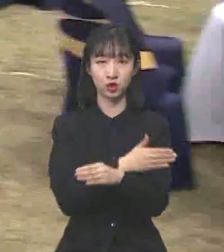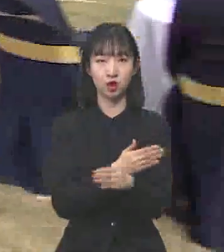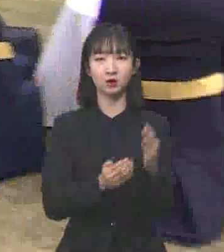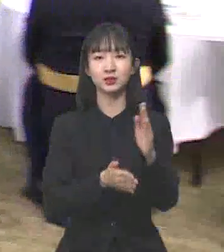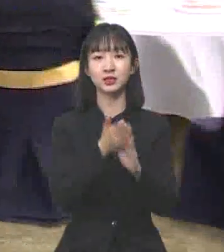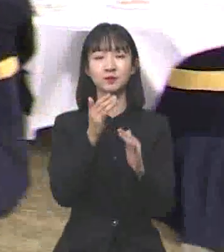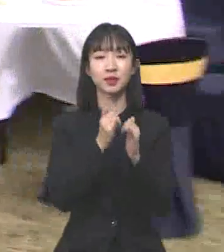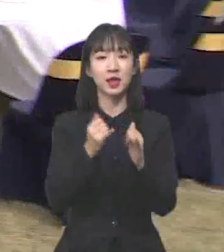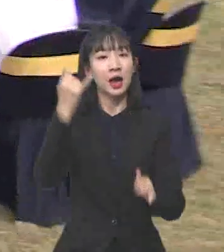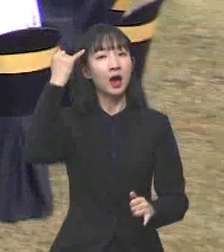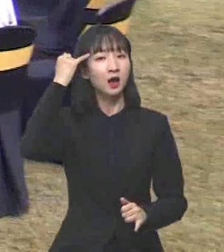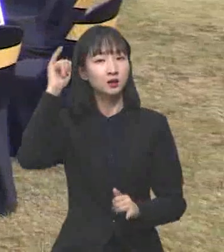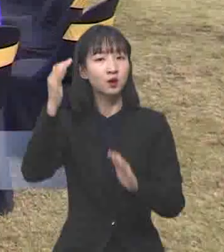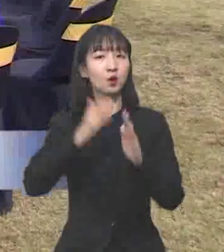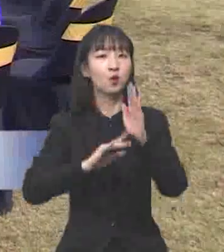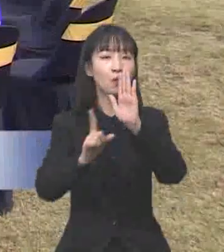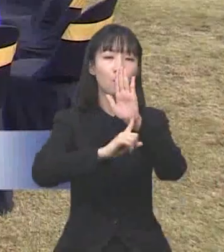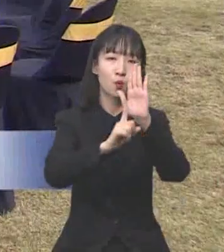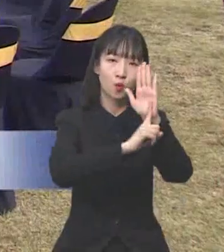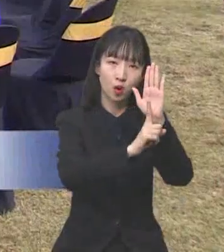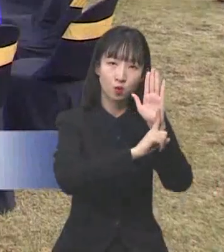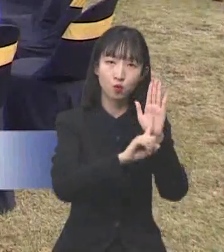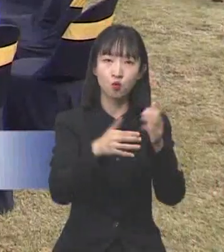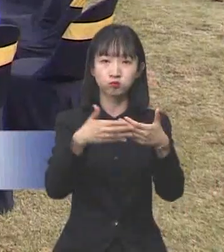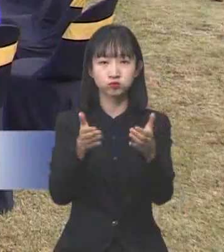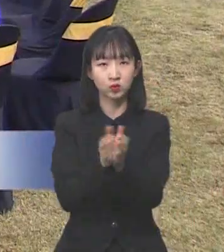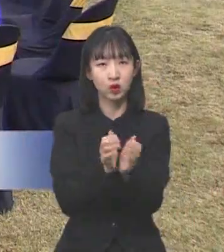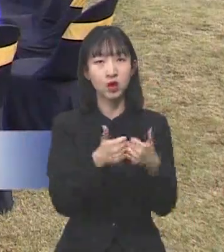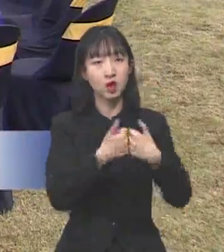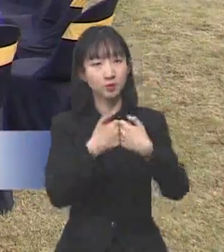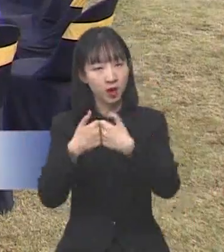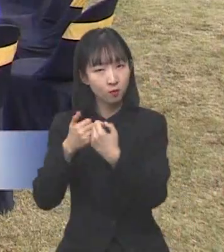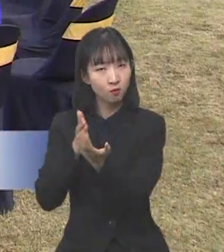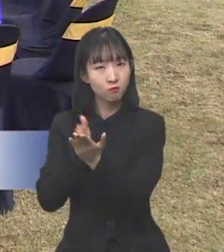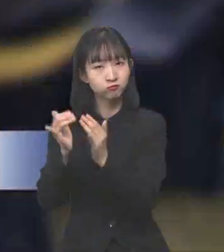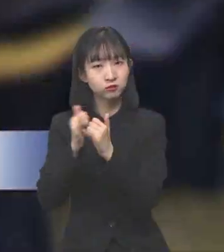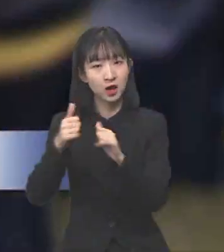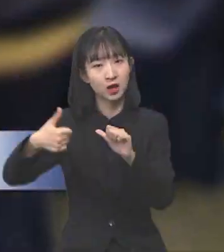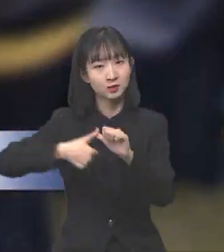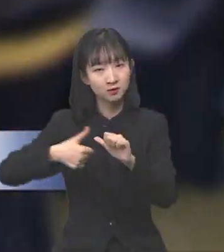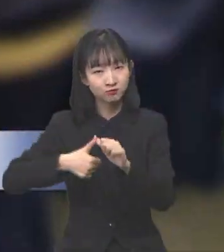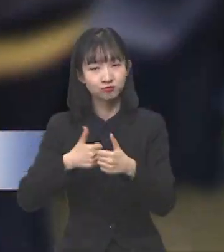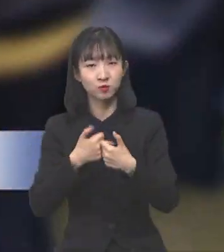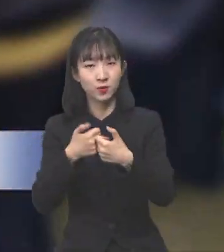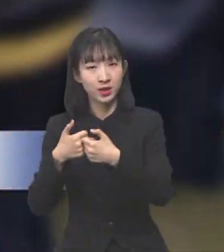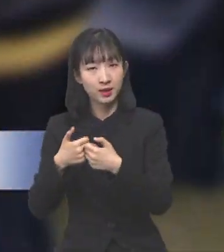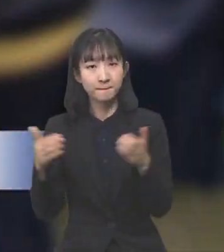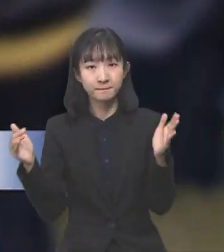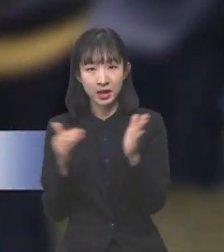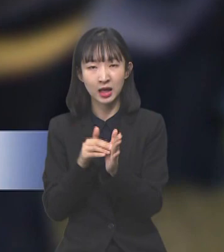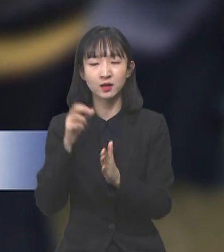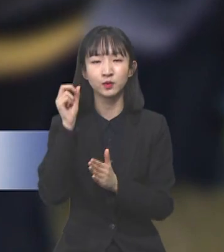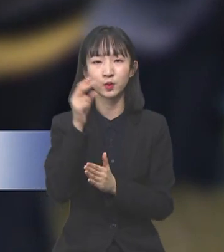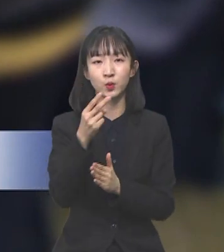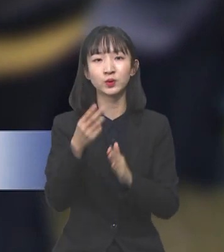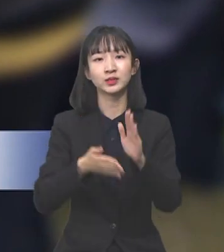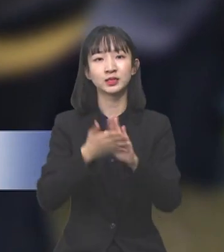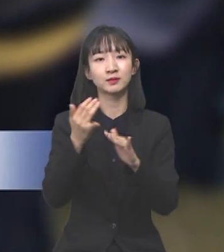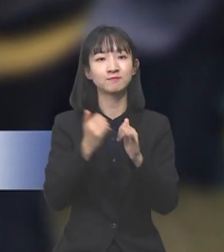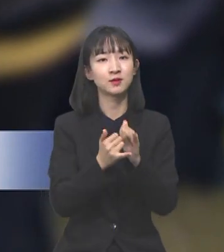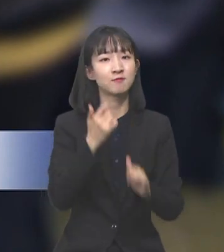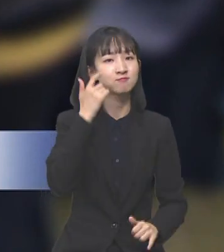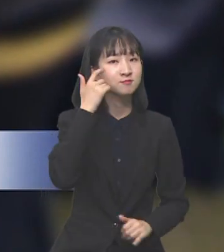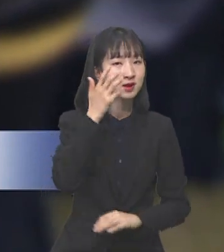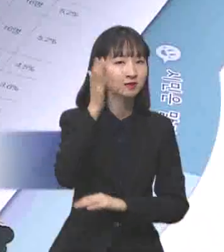아이디어 공모와 관련 부서 협의 대학교수 등 전문가 그룹의 자문단 회의와 시민 공청회 된 다각적인 검토